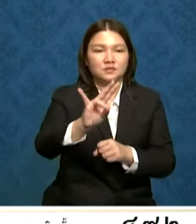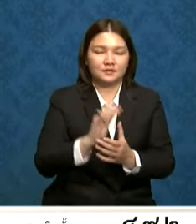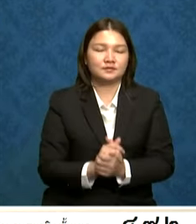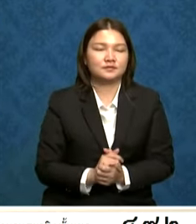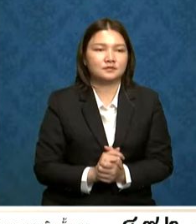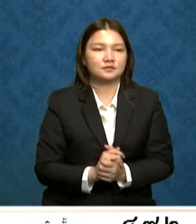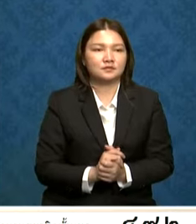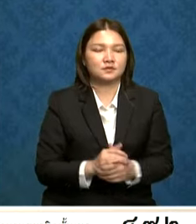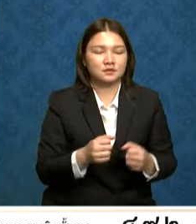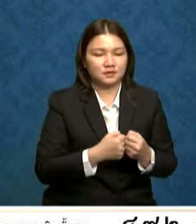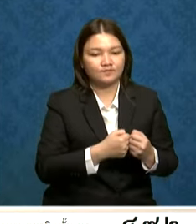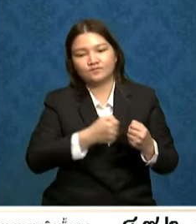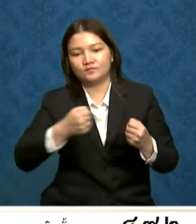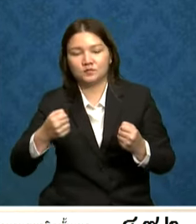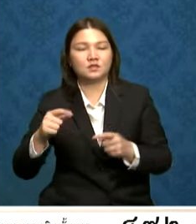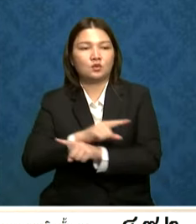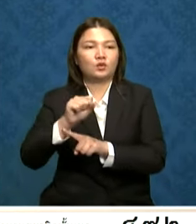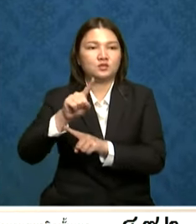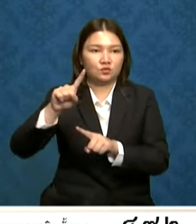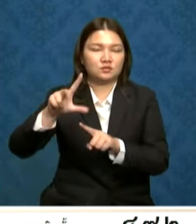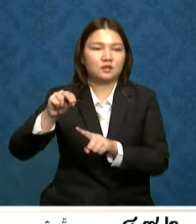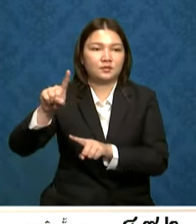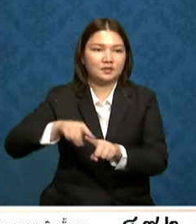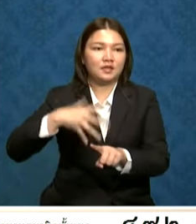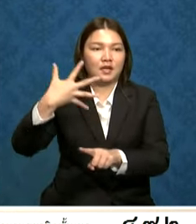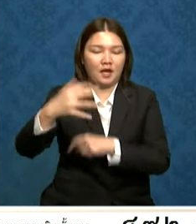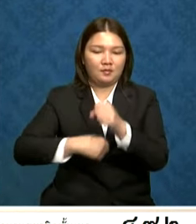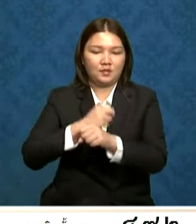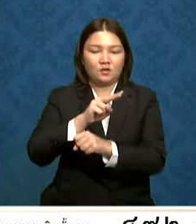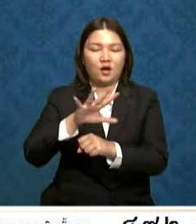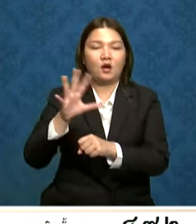2567ถึงวันศุกร์ที่ 31พฤษภาคม